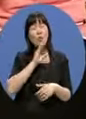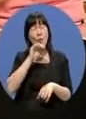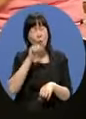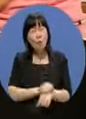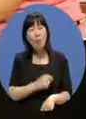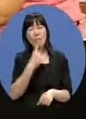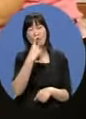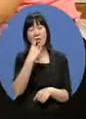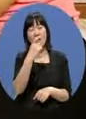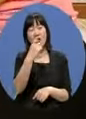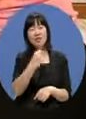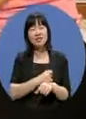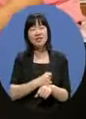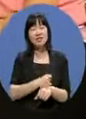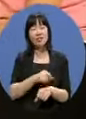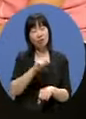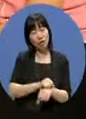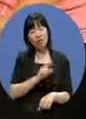멋지다